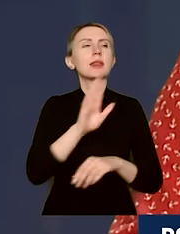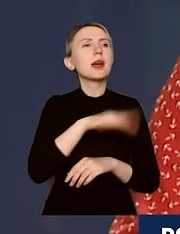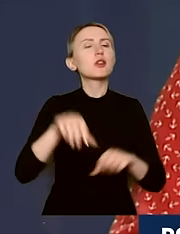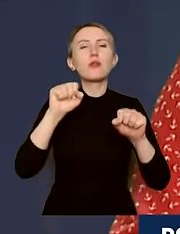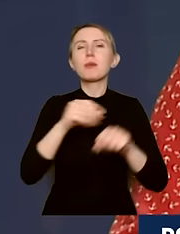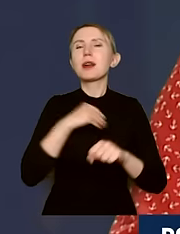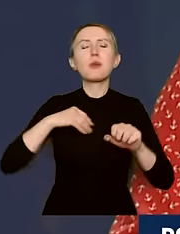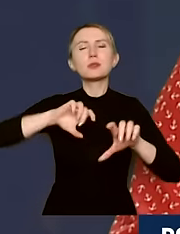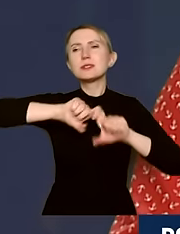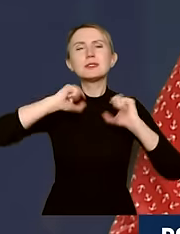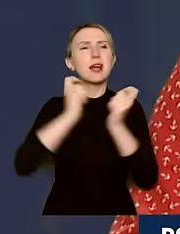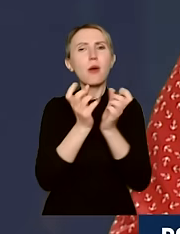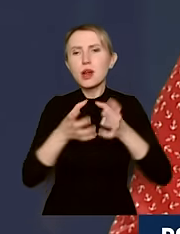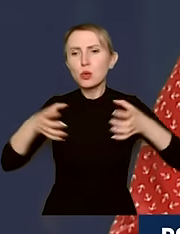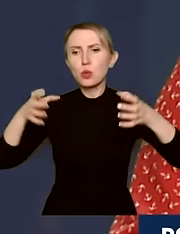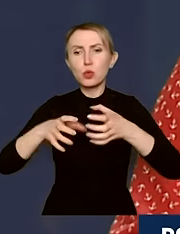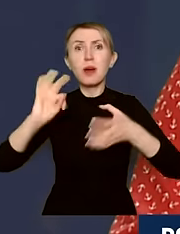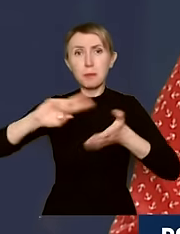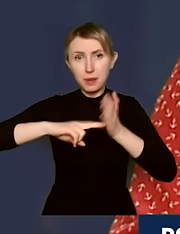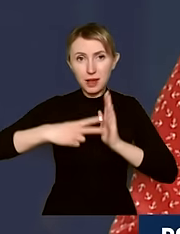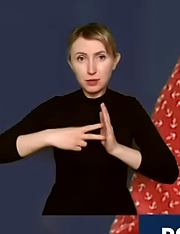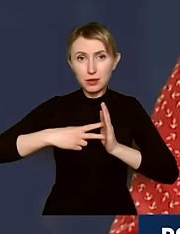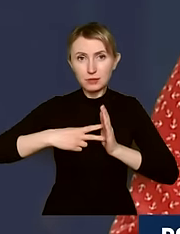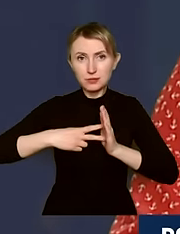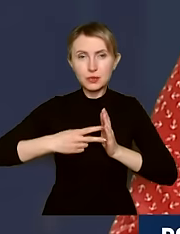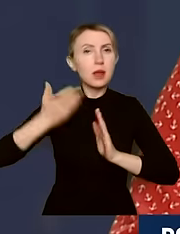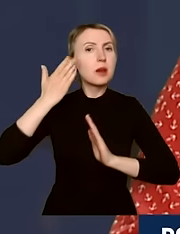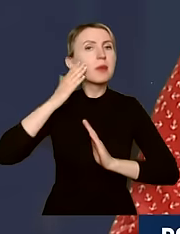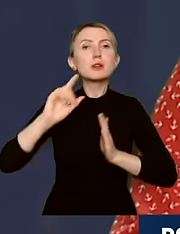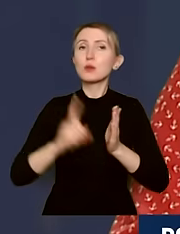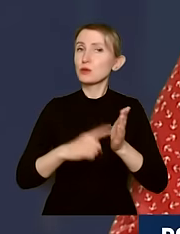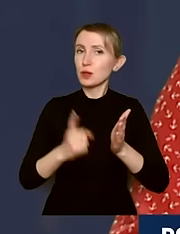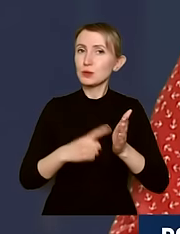Polskiego w swoich prognozach bardzo, bardzo często